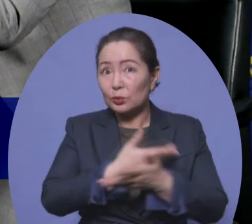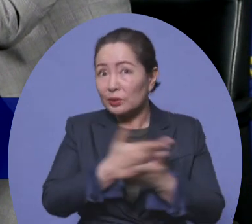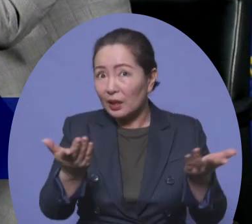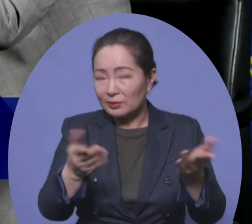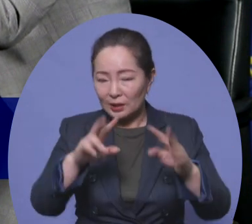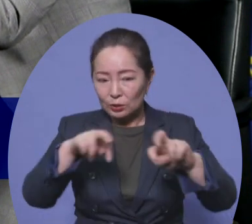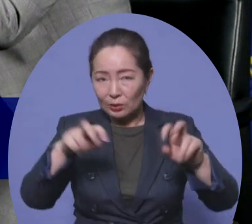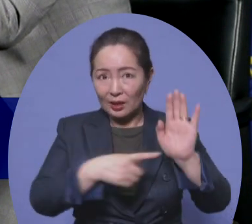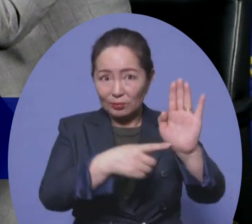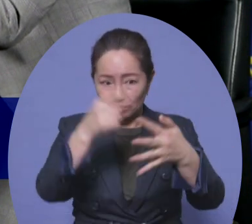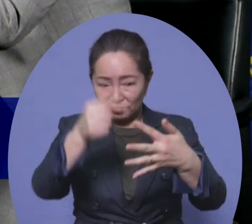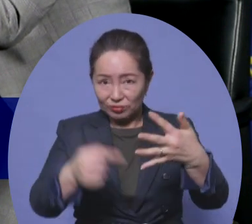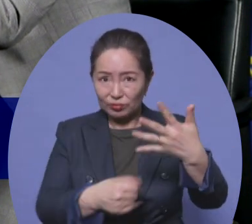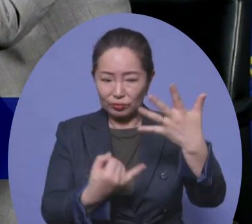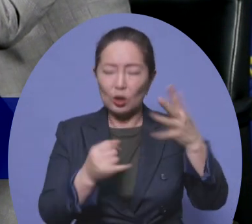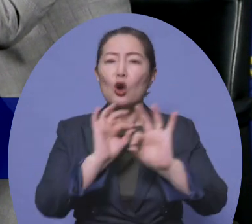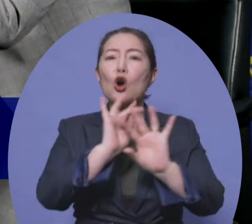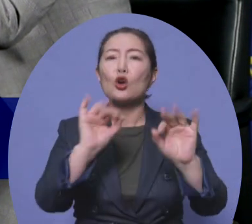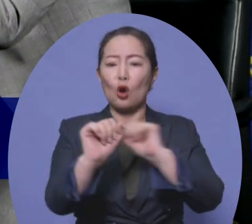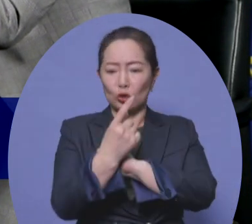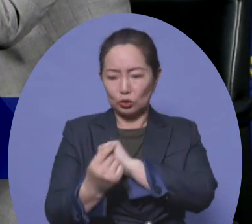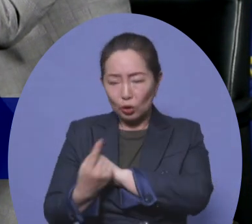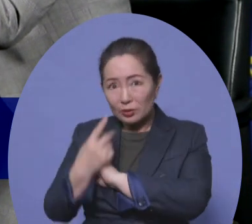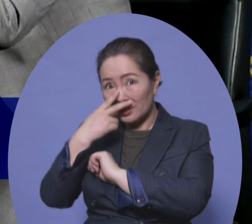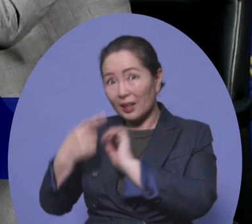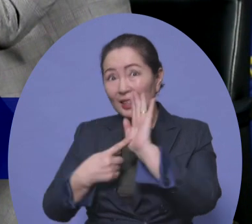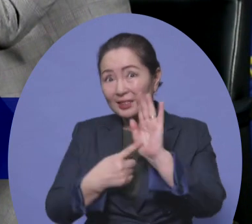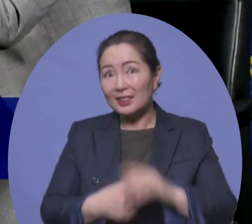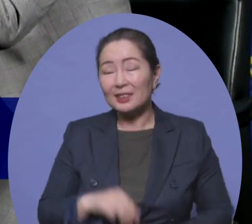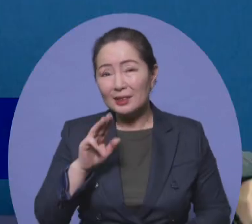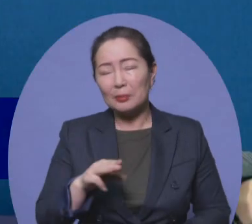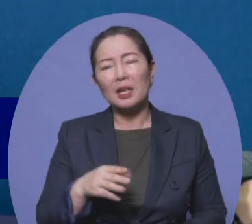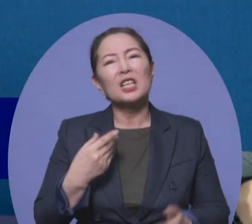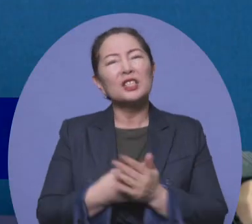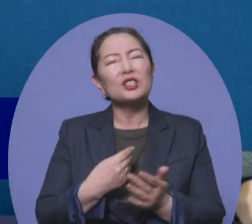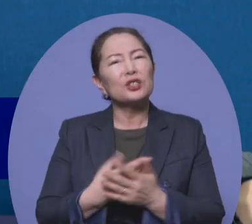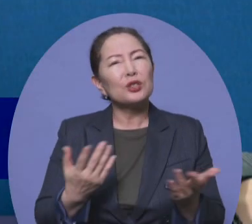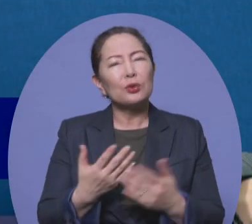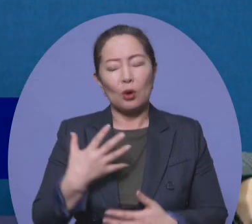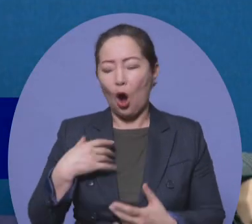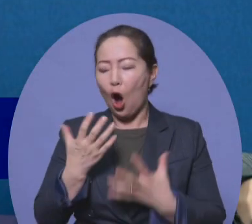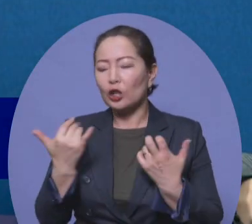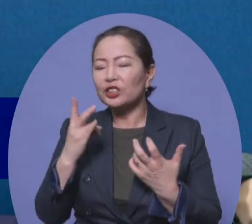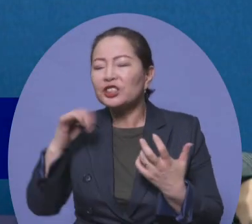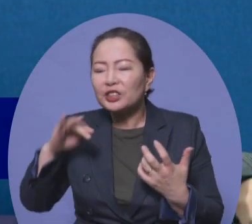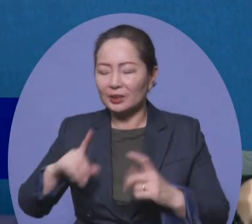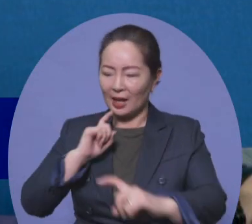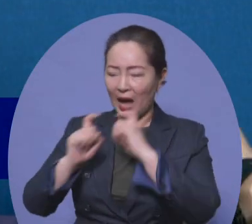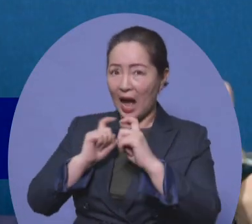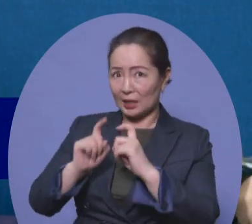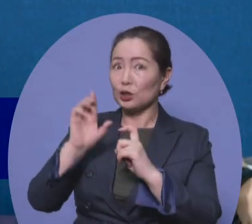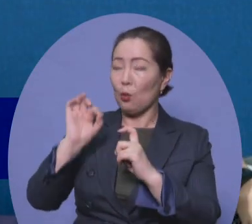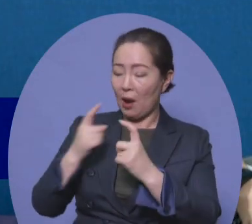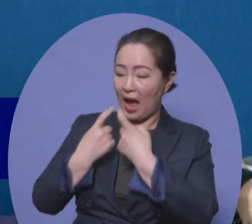сая хүлээ авсан судалгаанууд бол бүгд өөр өөр юм гэсэн онцлогтой байгааг тав хүн анзаарсан байна. За жишээ нь дурдах юм бол за энэ олон нийтэд харилцахад бид